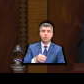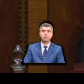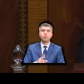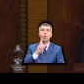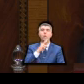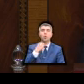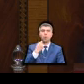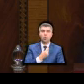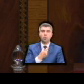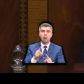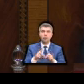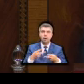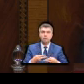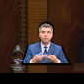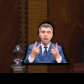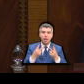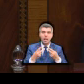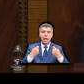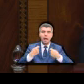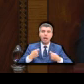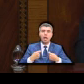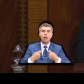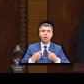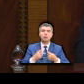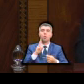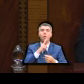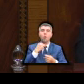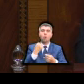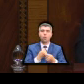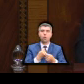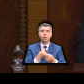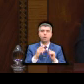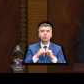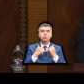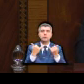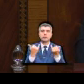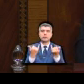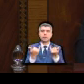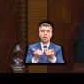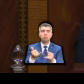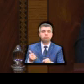في العرض اللي قدمه السيد رئيس الحكومة أمام غرفتي البرلمان من أجل التنصيب، التزم